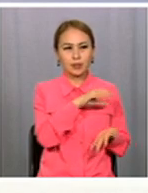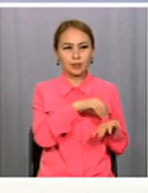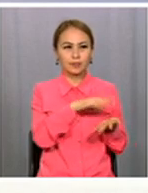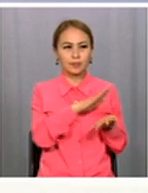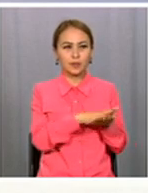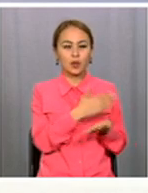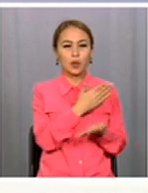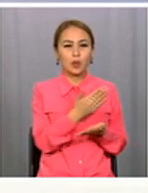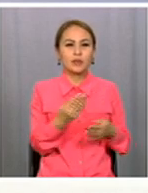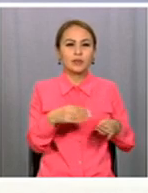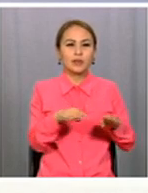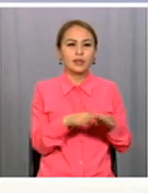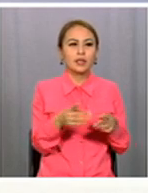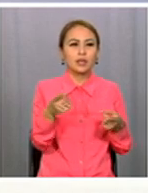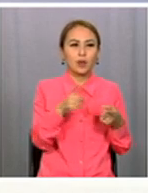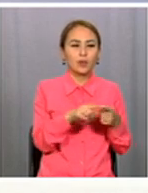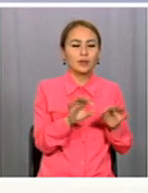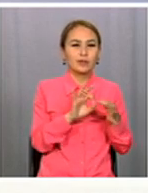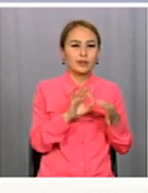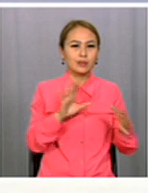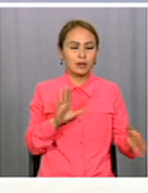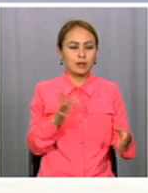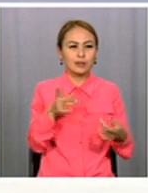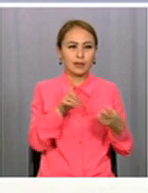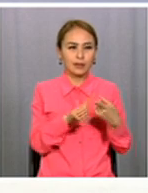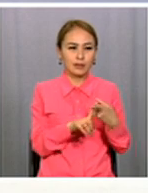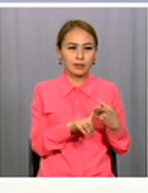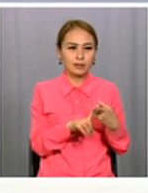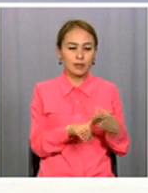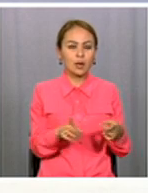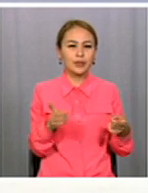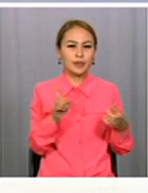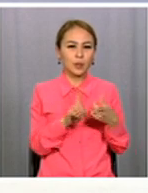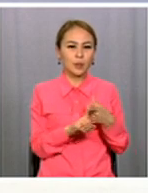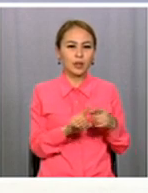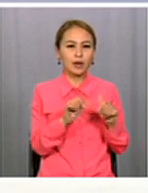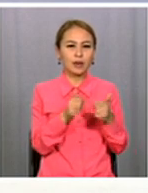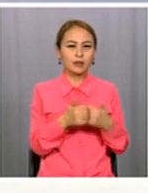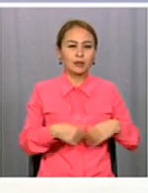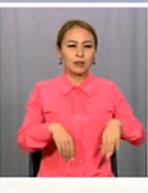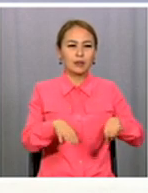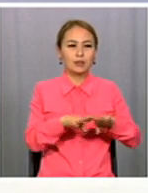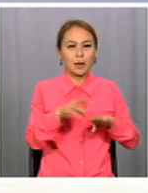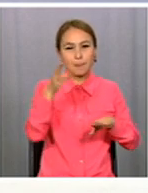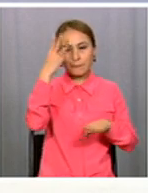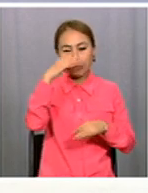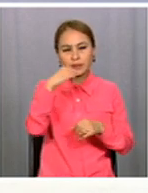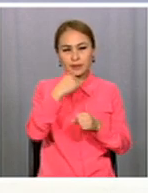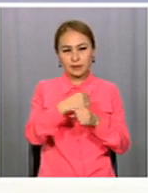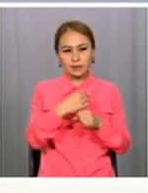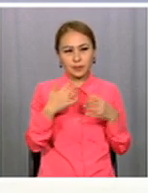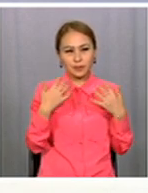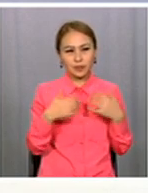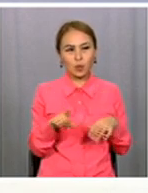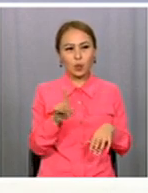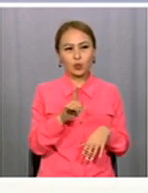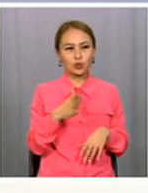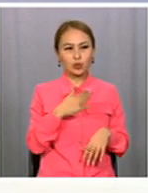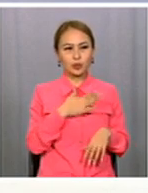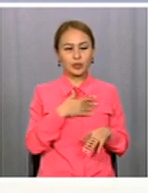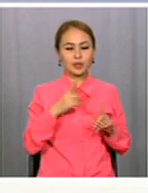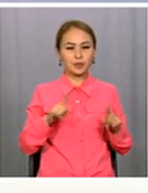осы тәуелсіз айнымалының мәніне сәйкес тәуелді айнымалының, яғни Y-тің мәндерін есептейік. Ол үшін біз